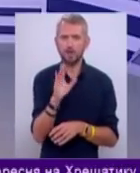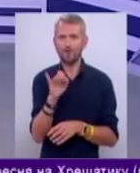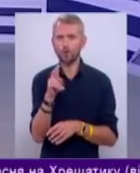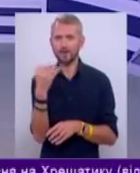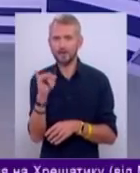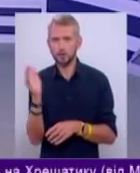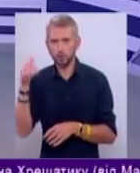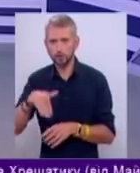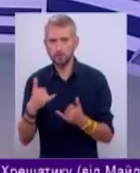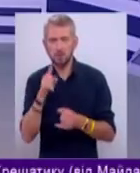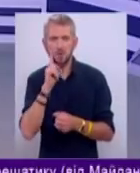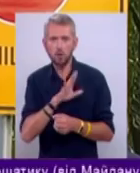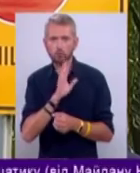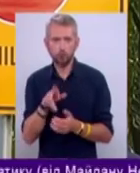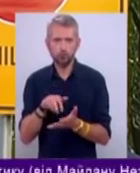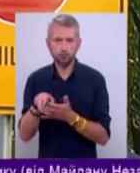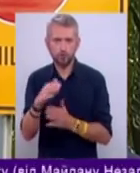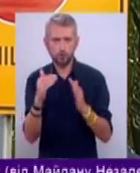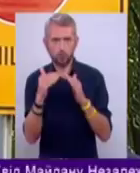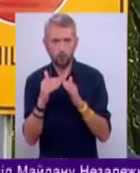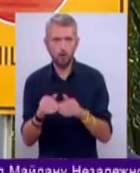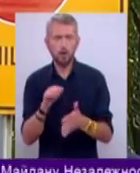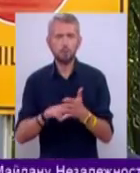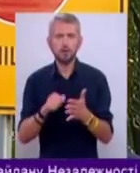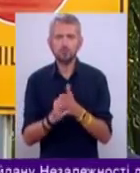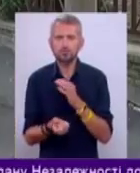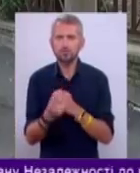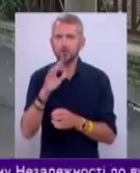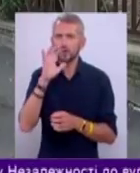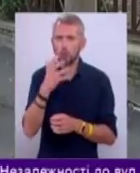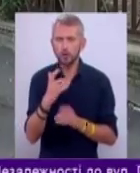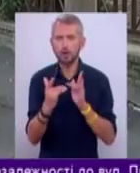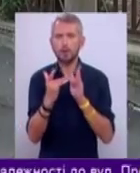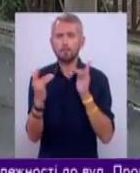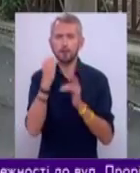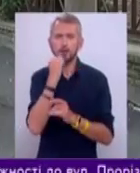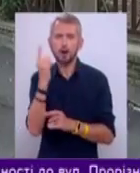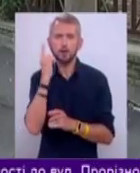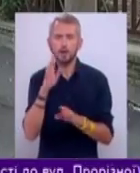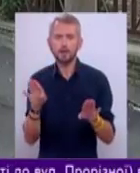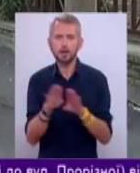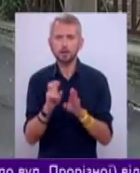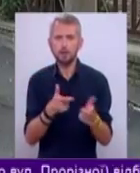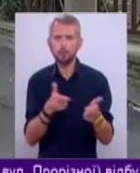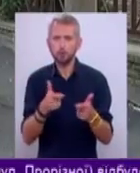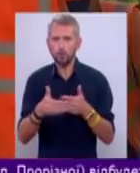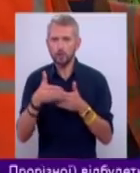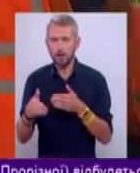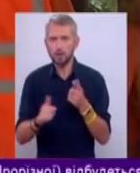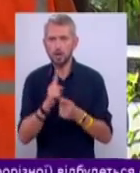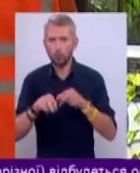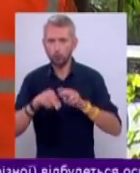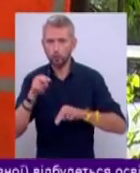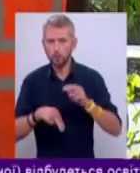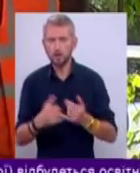і тепер їм незручно діставатись домівок. Та причини виявились серйозними. Міст-раритет закрили на підготовчий етап